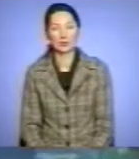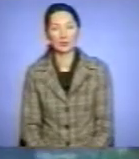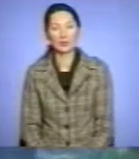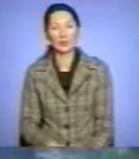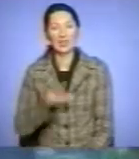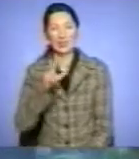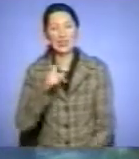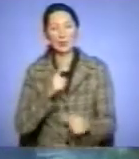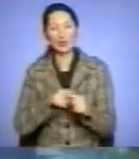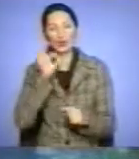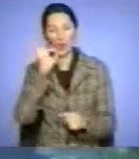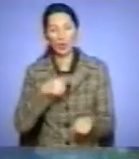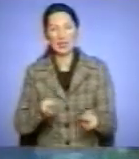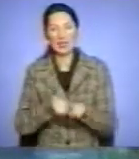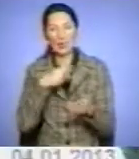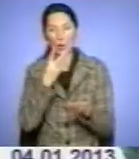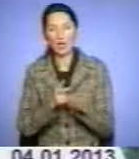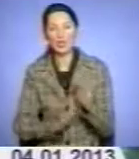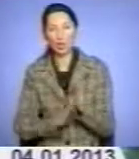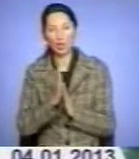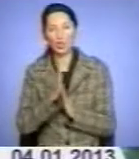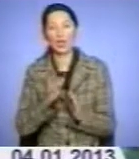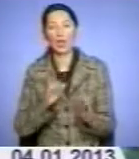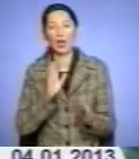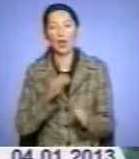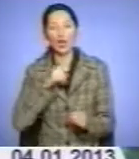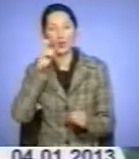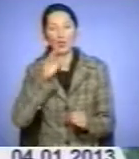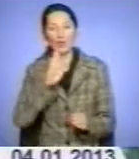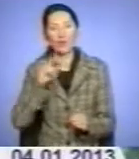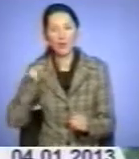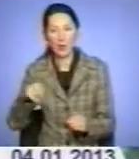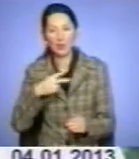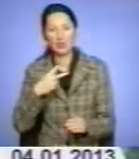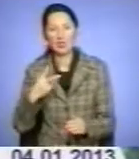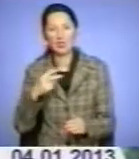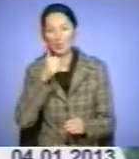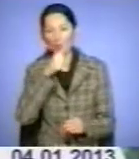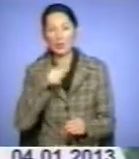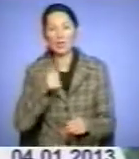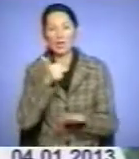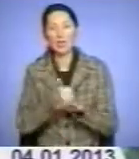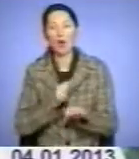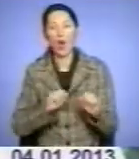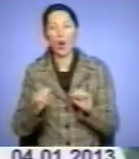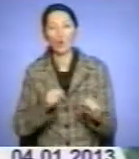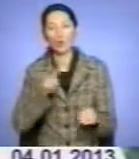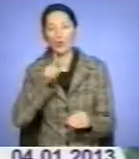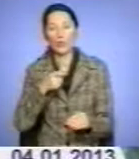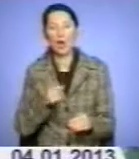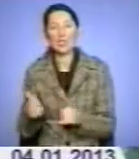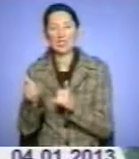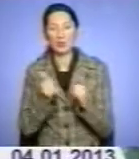Три з половиною відсотки – такий показник зростання вітчизняного ВВП. У 2013 році глава уряду Микола Азаров вимагає забезпечити